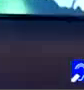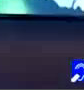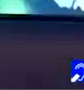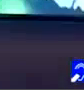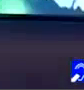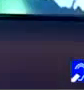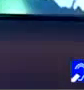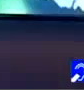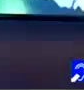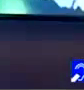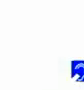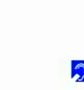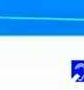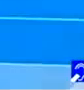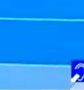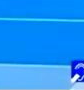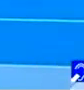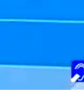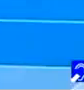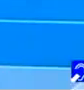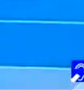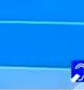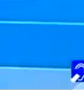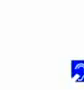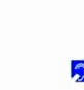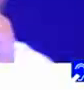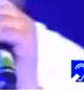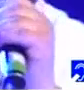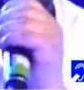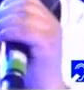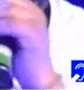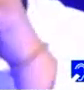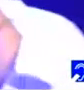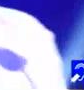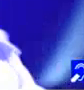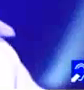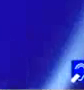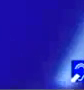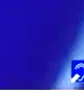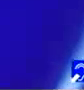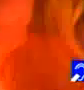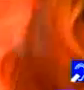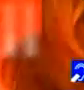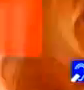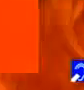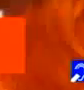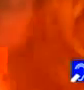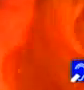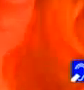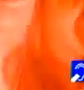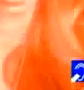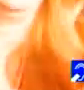obiectiv comun punctul pe azi spectacol Vali boghean de